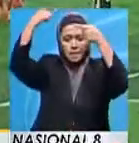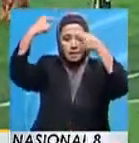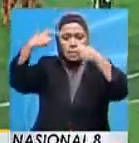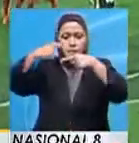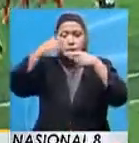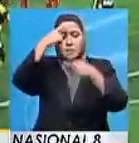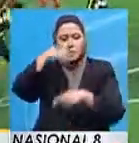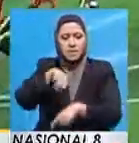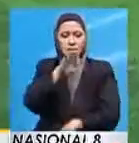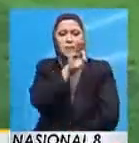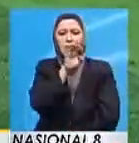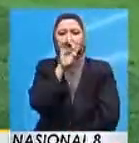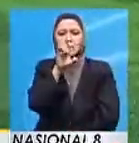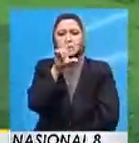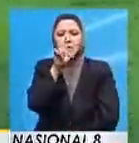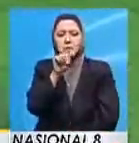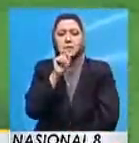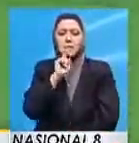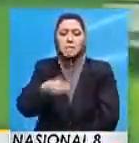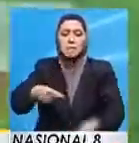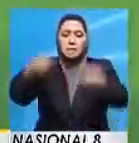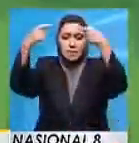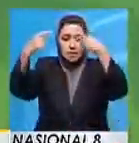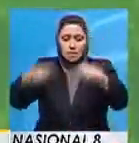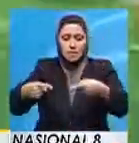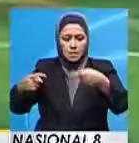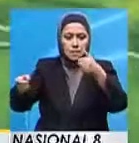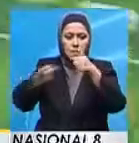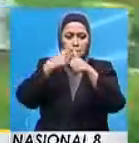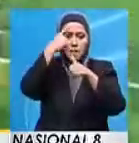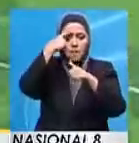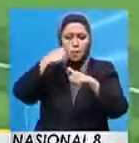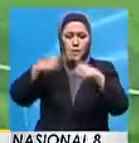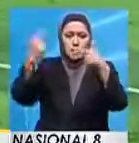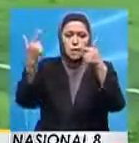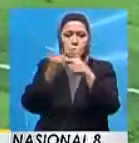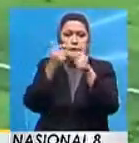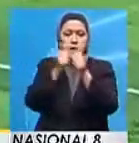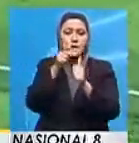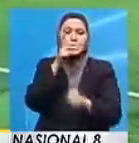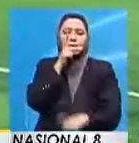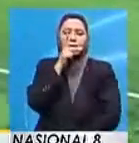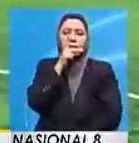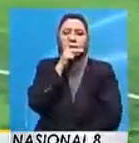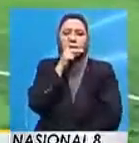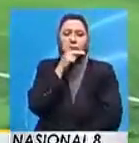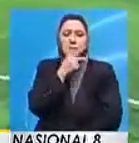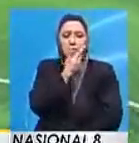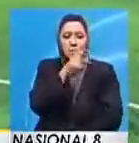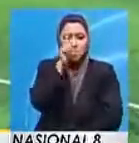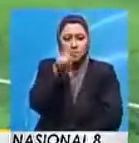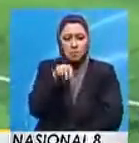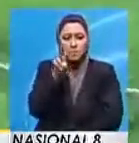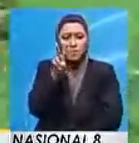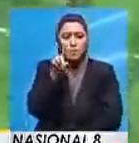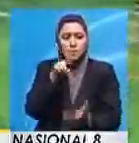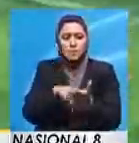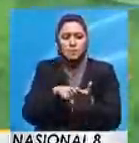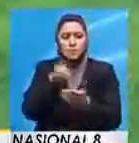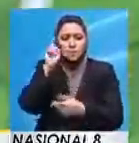Liga Perdana musim lalu Kedah di laman sendiri 13 Februari ini pasti dimanfaatkan